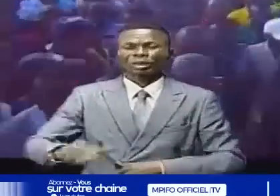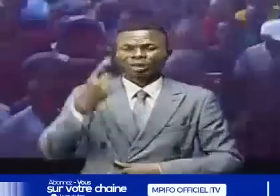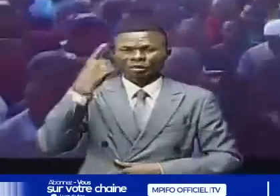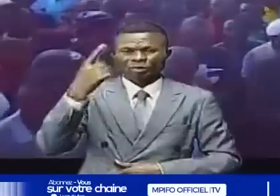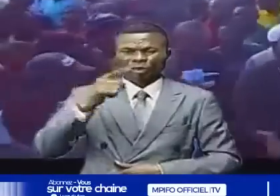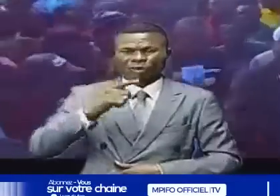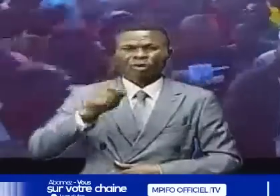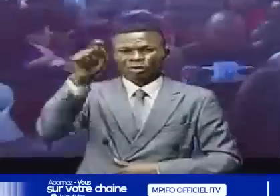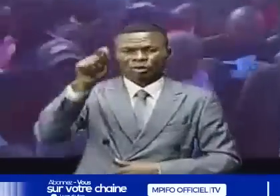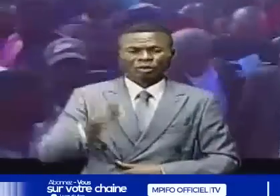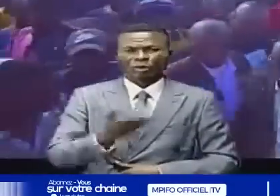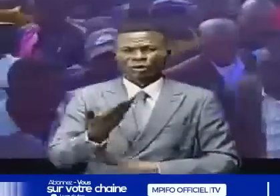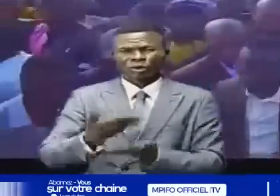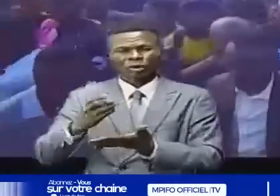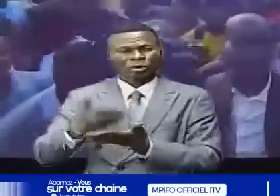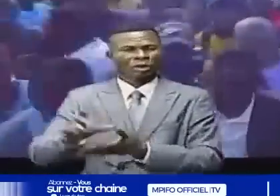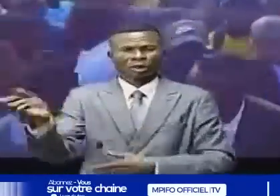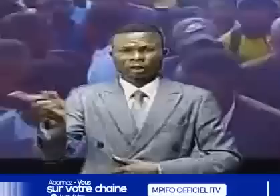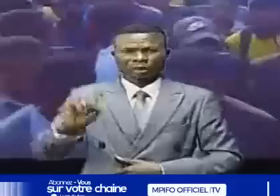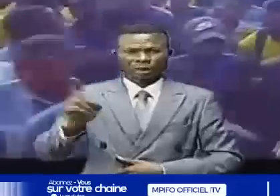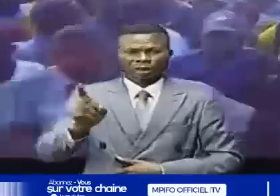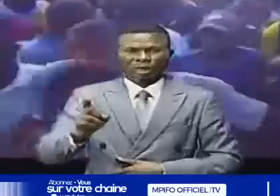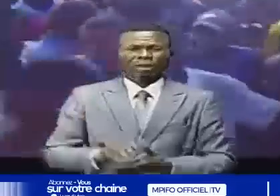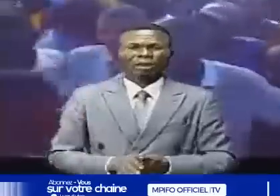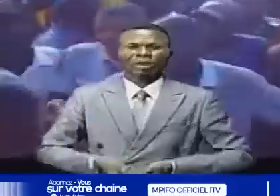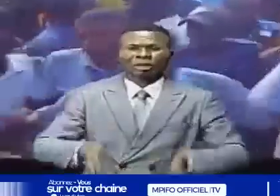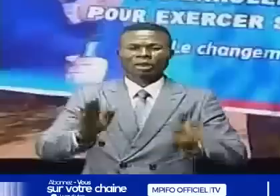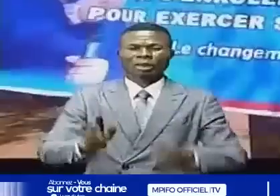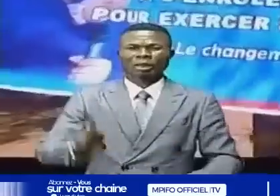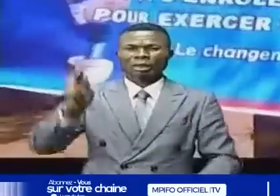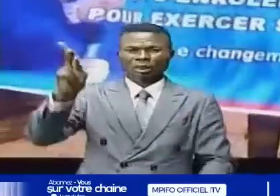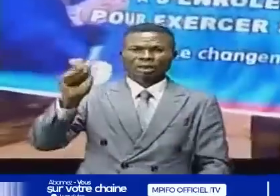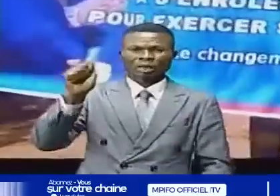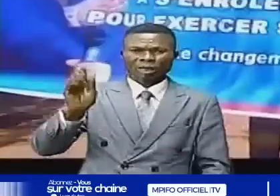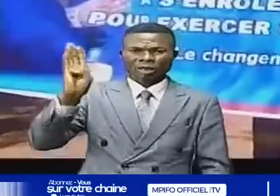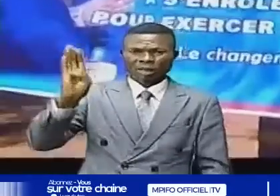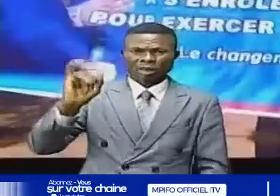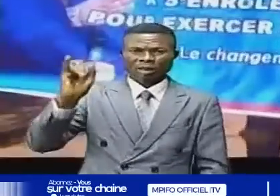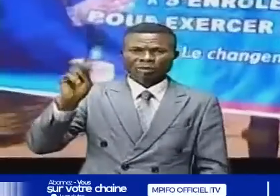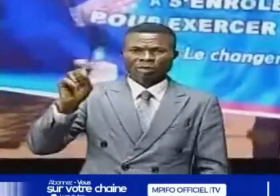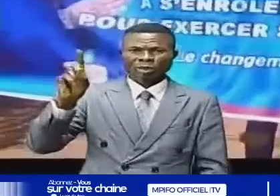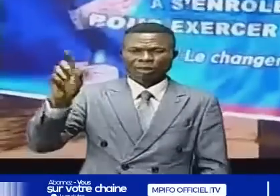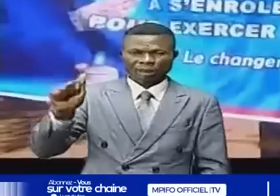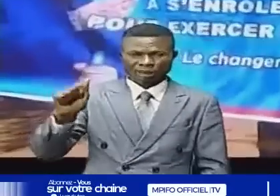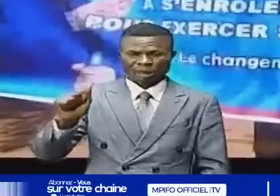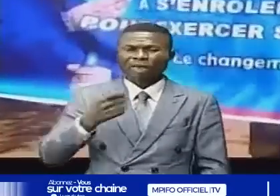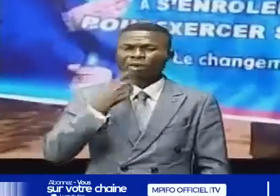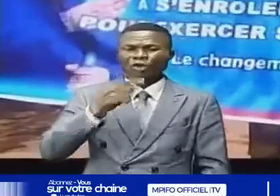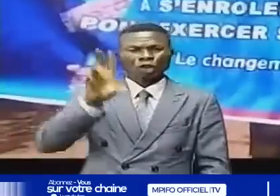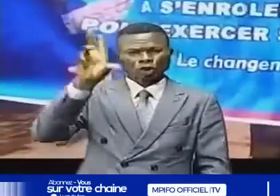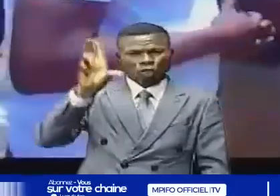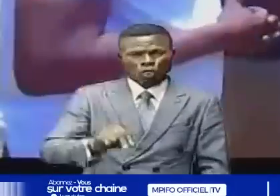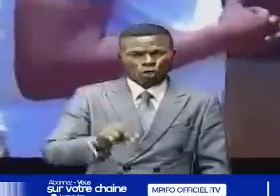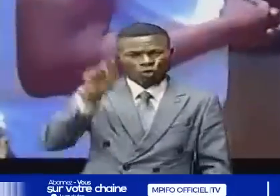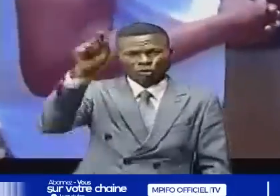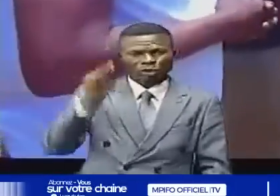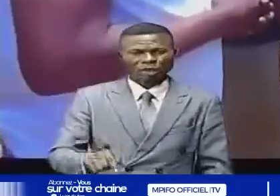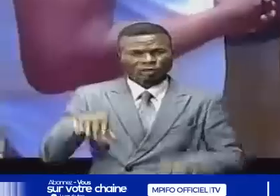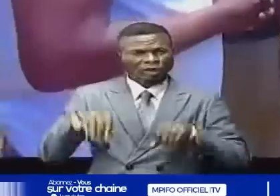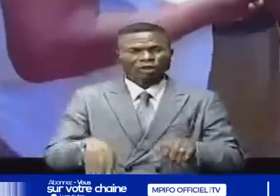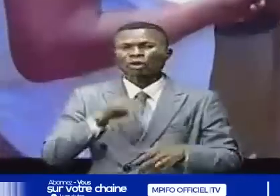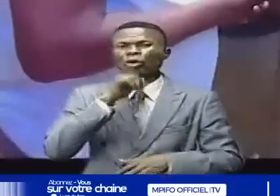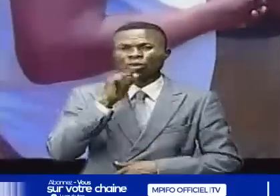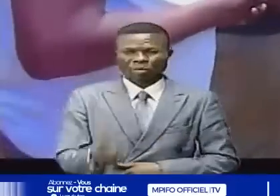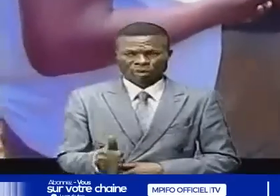qui a conduit cette foule sur les rues de Kabinda dans la province de Lomami pour dire non à la balkanisation de la RDC.